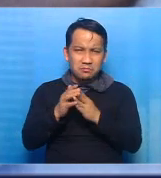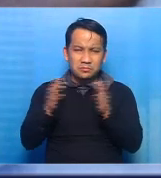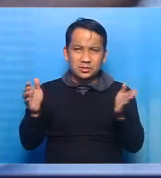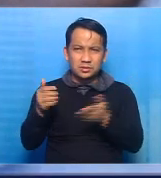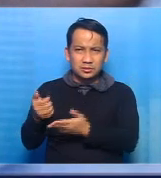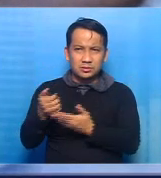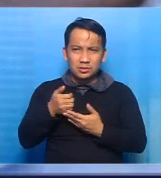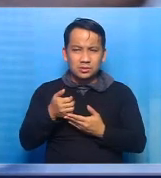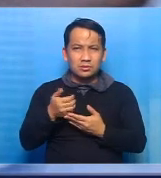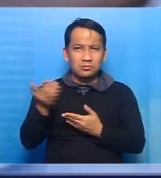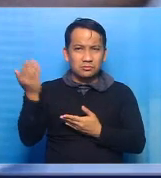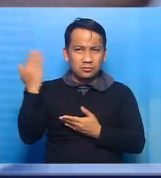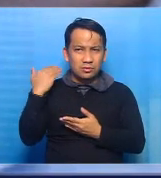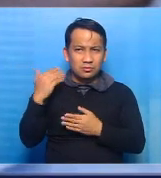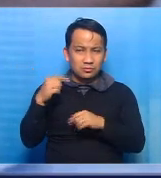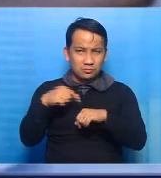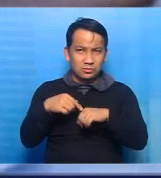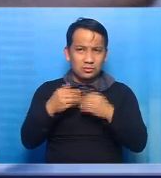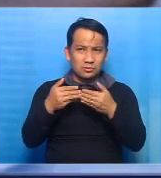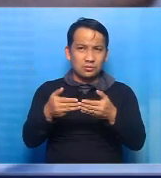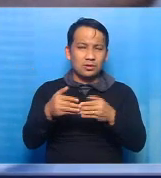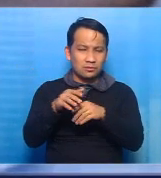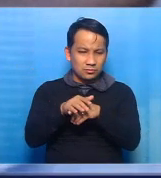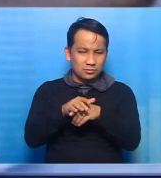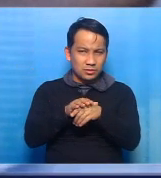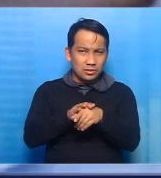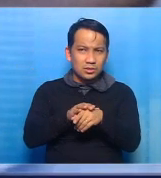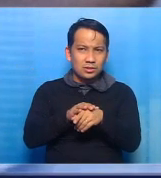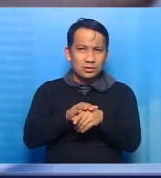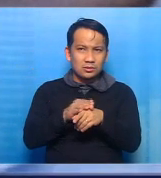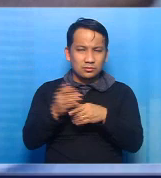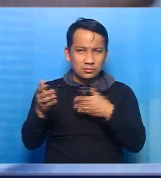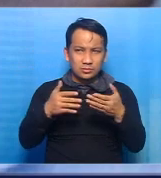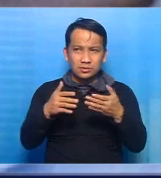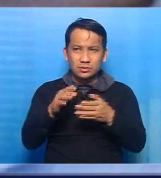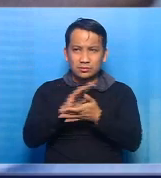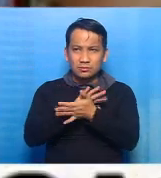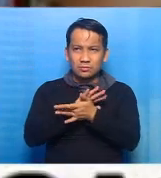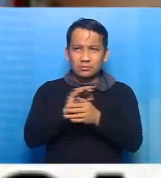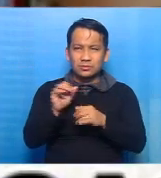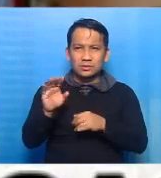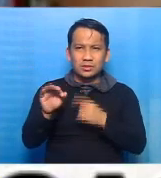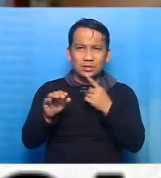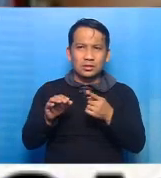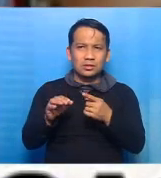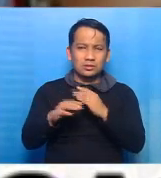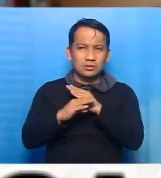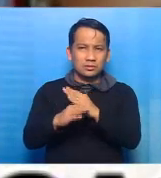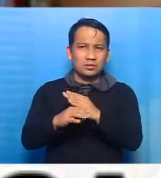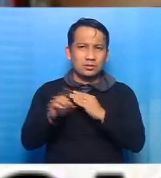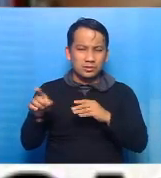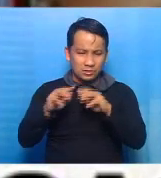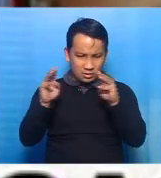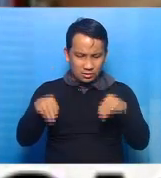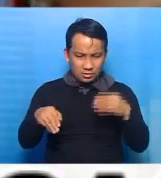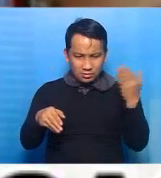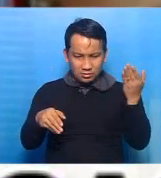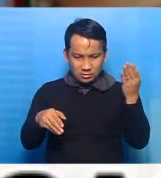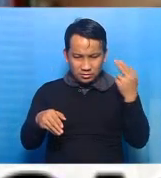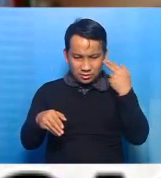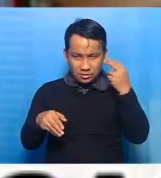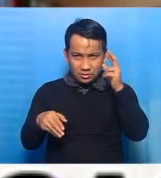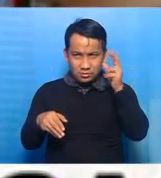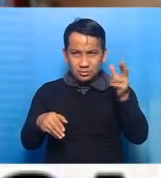nito, lalo na noong panahong usad pagong ang pagresponde sa COVID-19. Pagsalag naman agad ng tagapagsalita ng